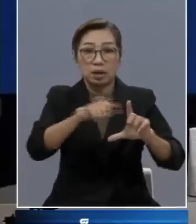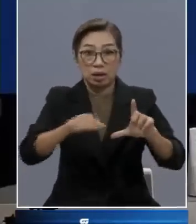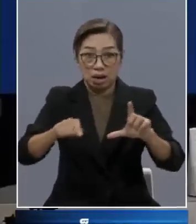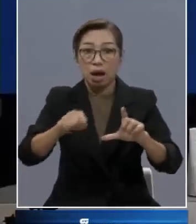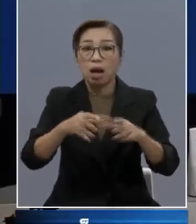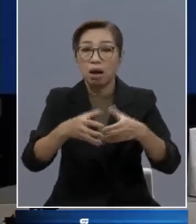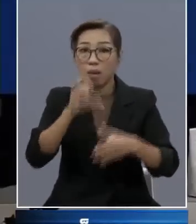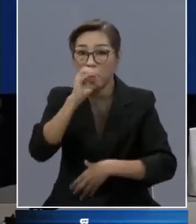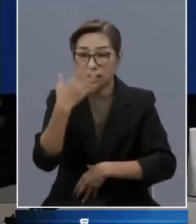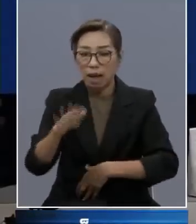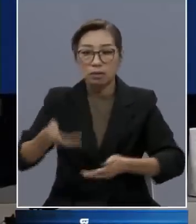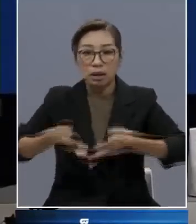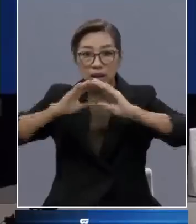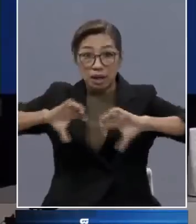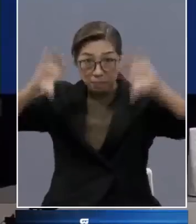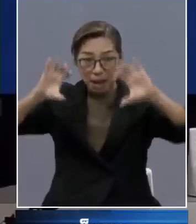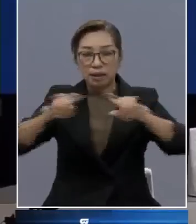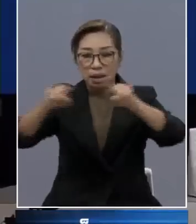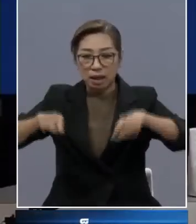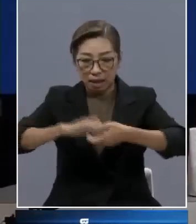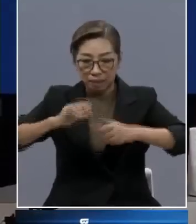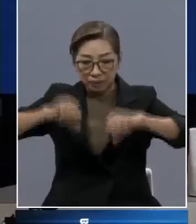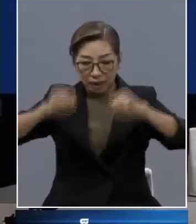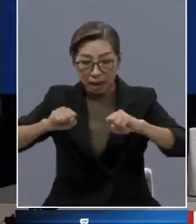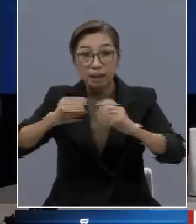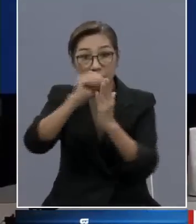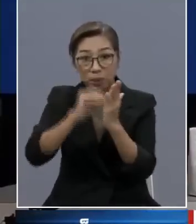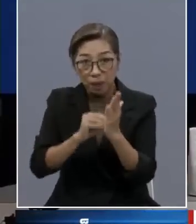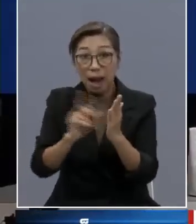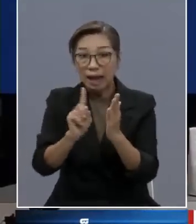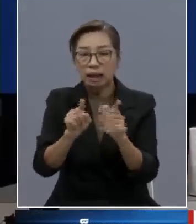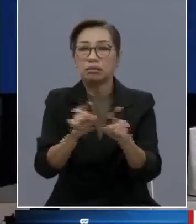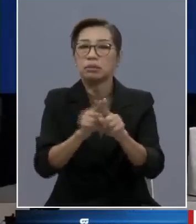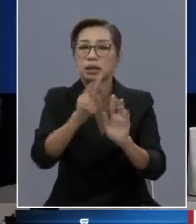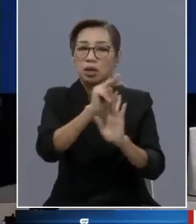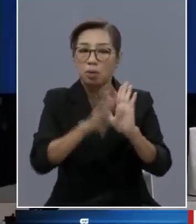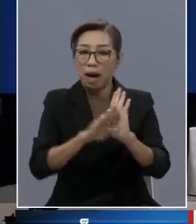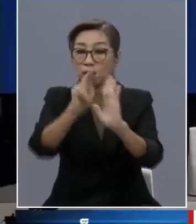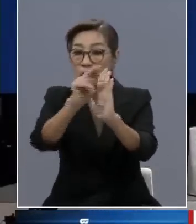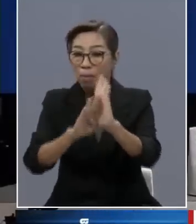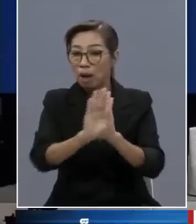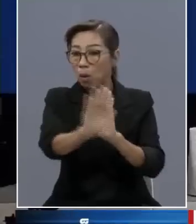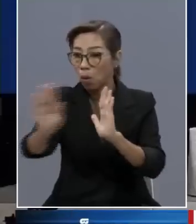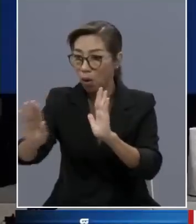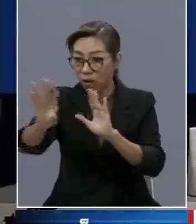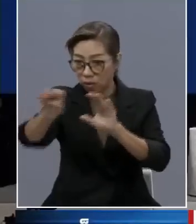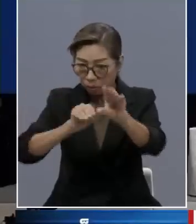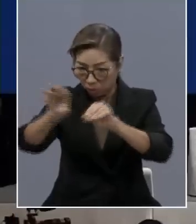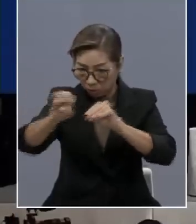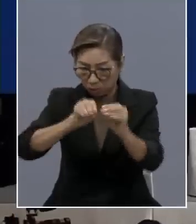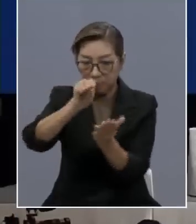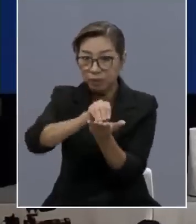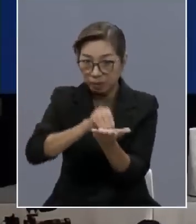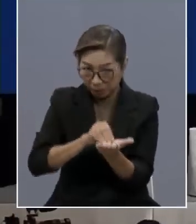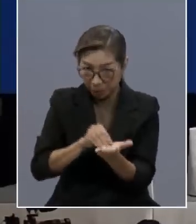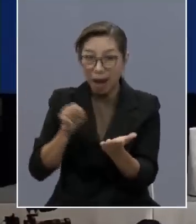ในการจัดตั้งรัฐบาลเนี่ยจะแบ่งเป็น2ส่วนส่วนแรกก็คือจะมีวาระร่วมครับคือวาระร่วมของทุกพรรคที่จะมาเ